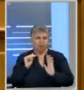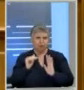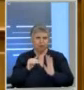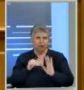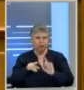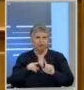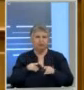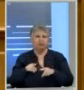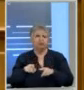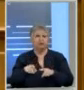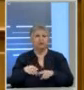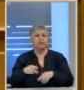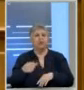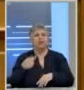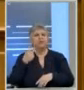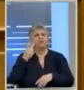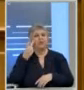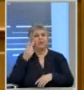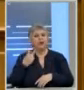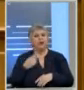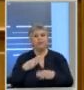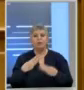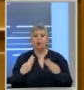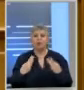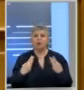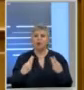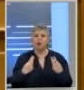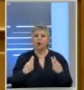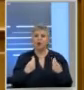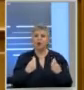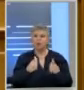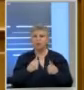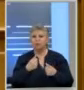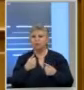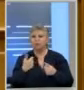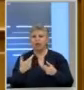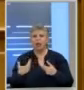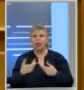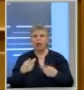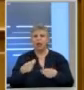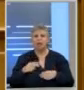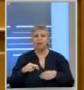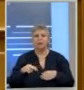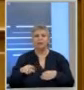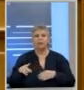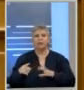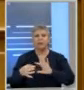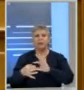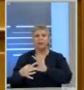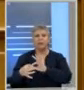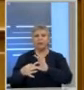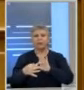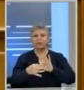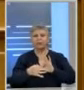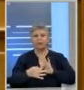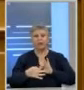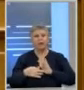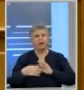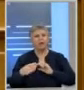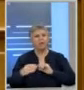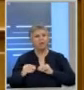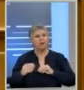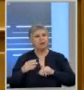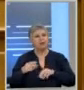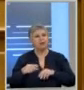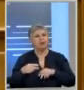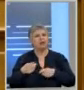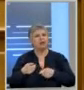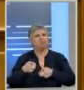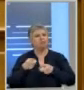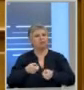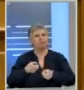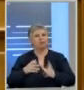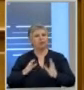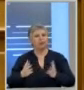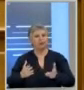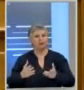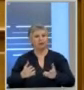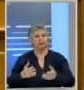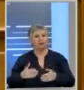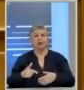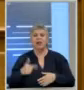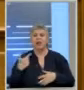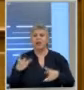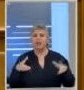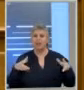χτίζεται μεθοδικά ένα σύστημα μέσα από συναλλαγές και μέσα από εκβιασμούς. Χρησιμοποιείτε τους μηχανισμούς